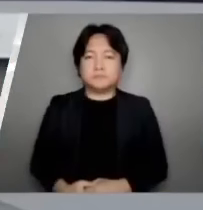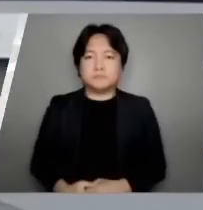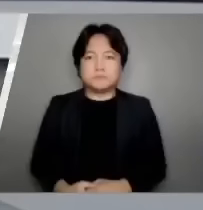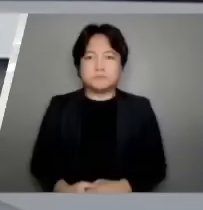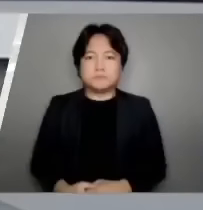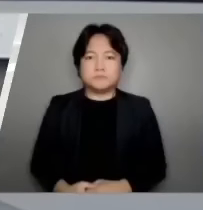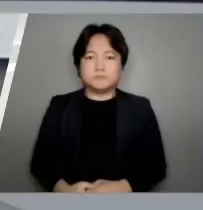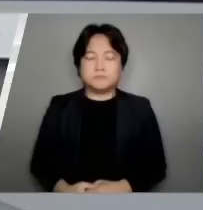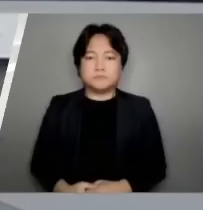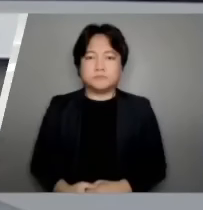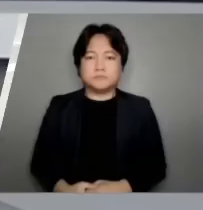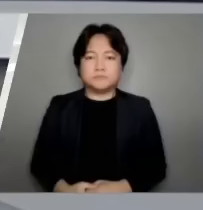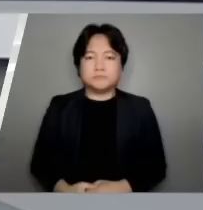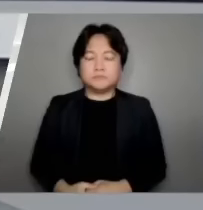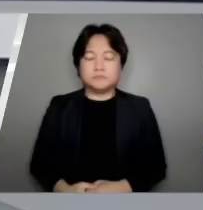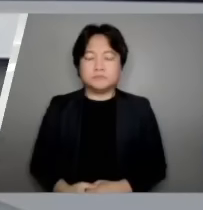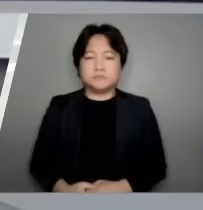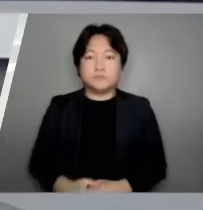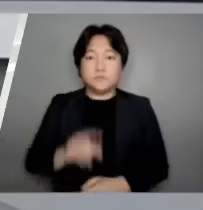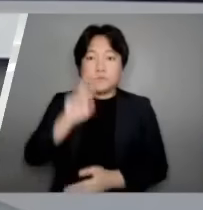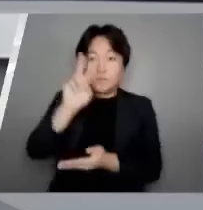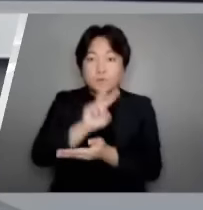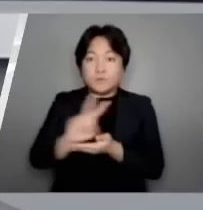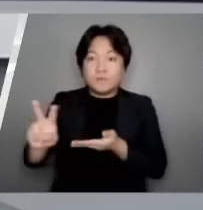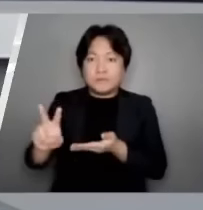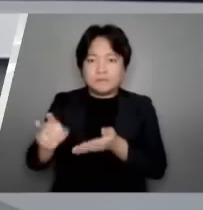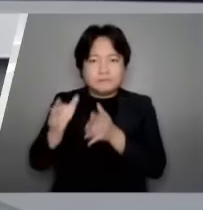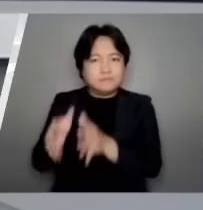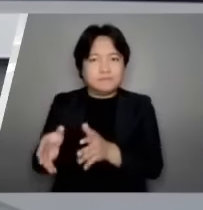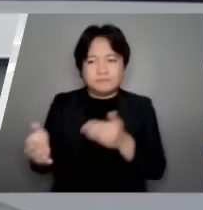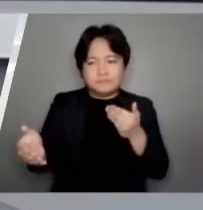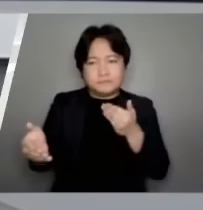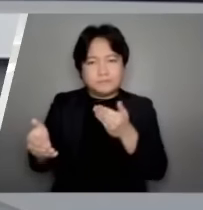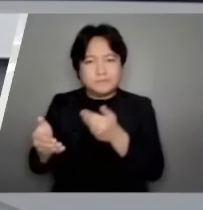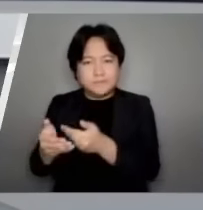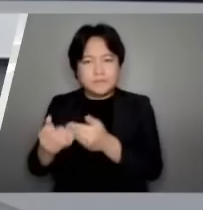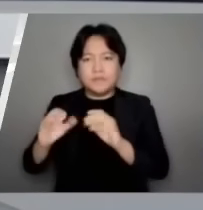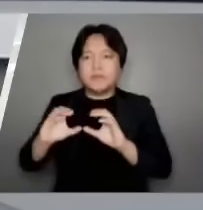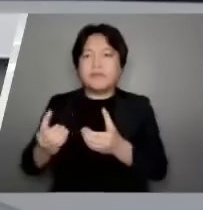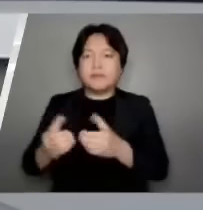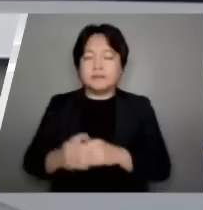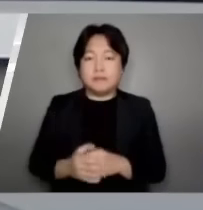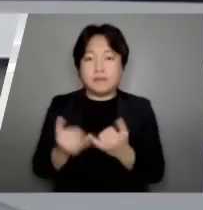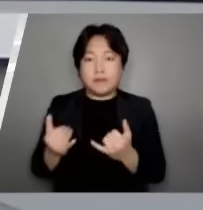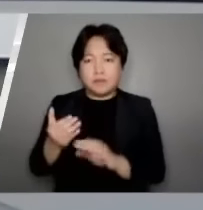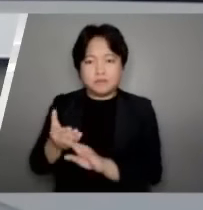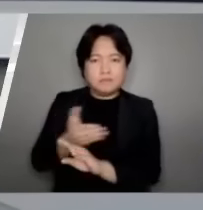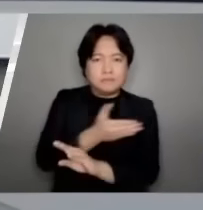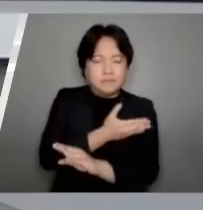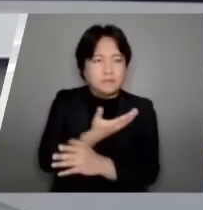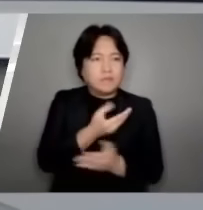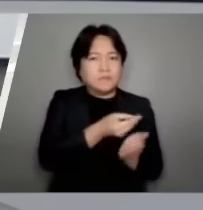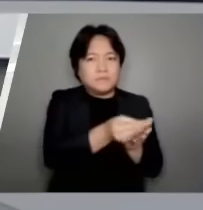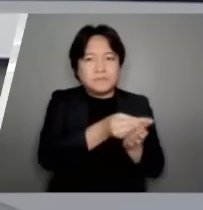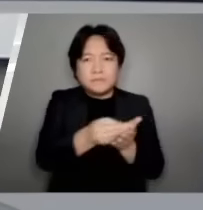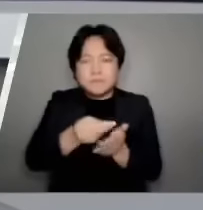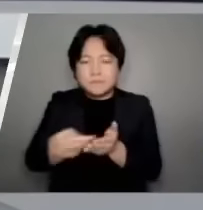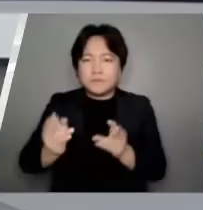Halos 2 linggo na lang, back to school na. Kaya marami ang naghahabol sa pamimili ng mga uniforme at iba pang gamit sa